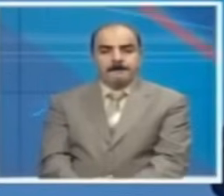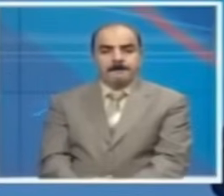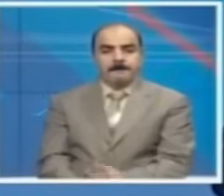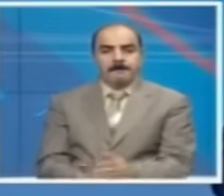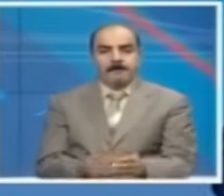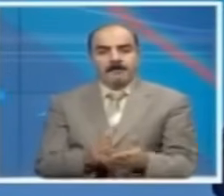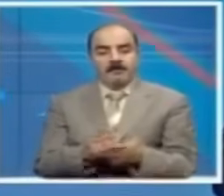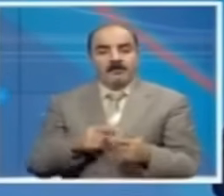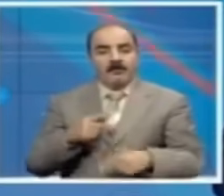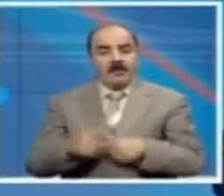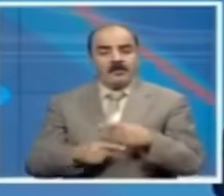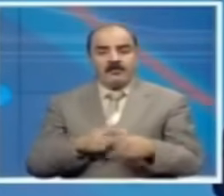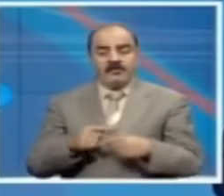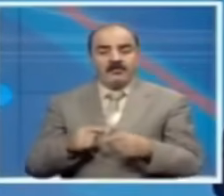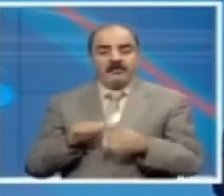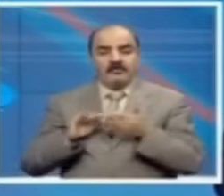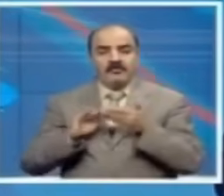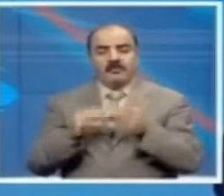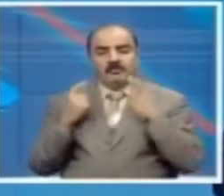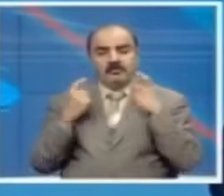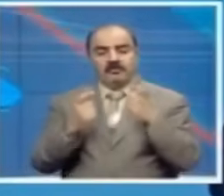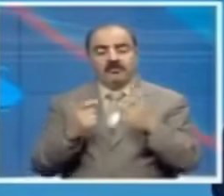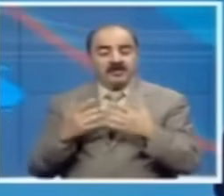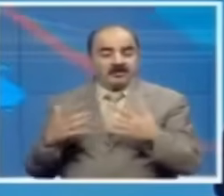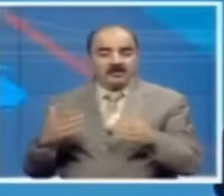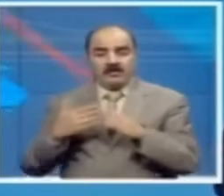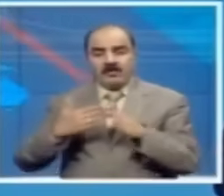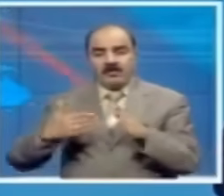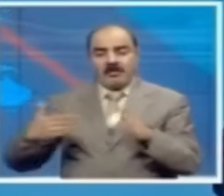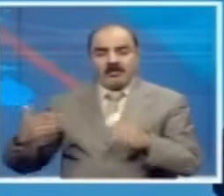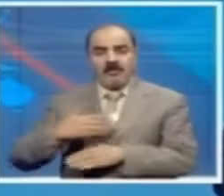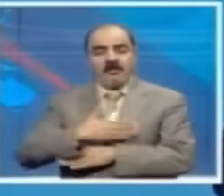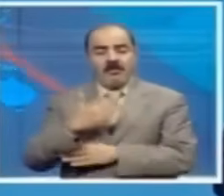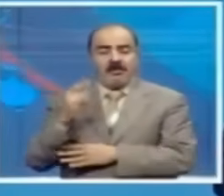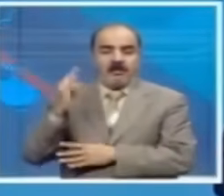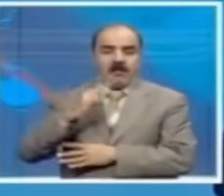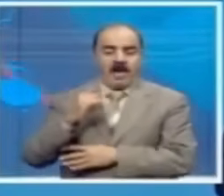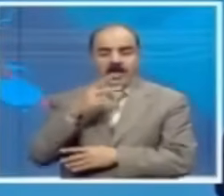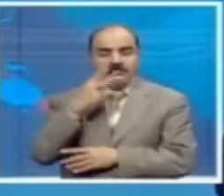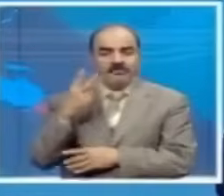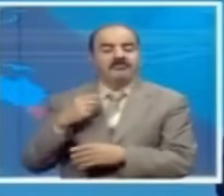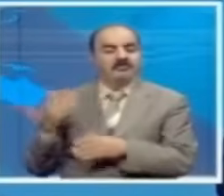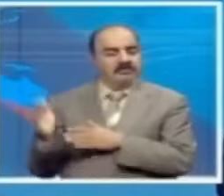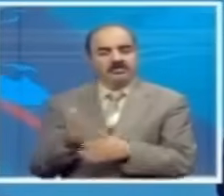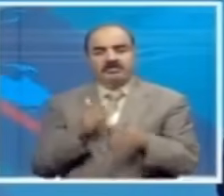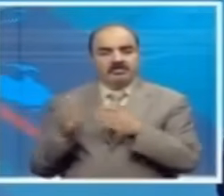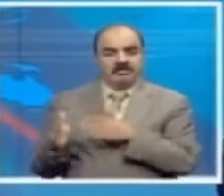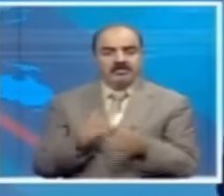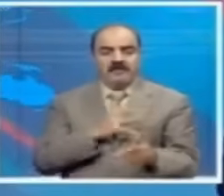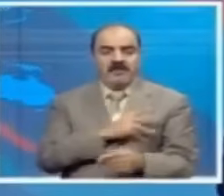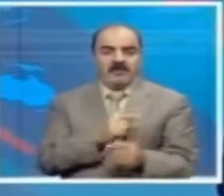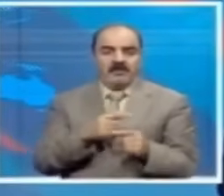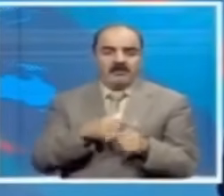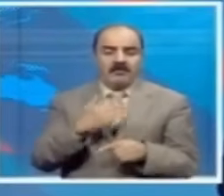وفي هذه الأثناء يتواصل تدفق المساعدات الإنسانية إلى مطار العريش الدولي تمهيدا لدخولها إلى قطاع غزة